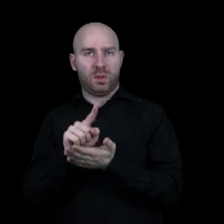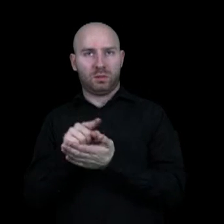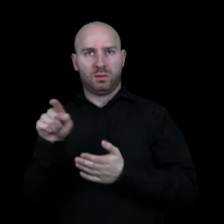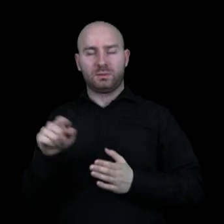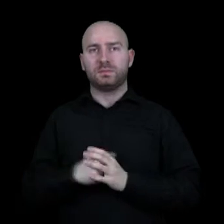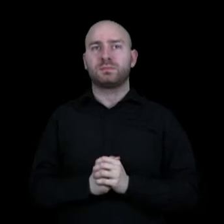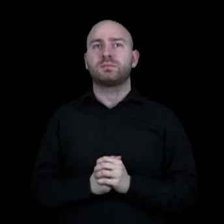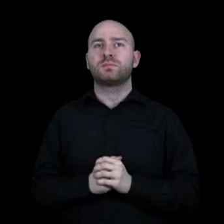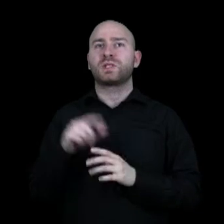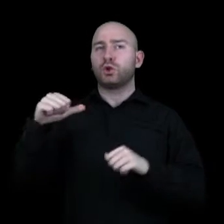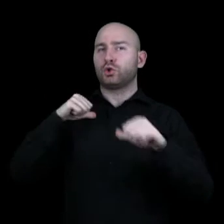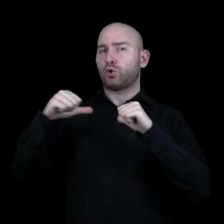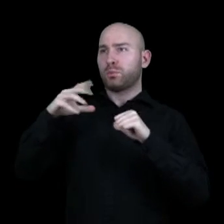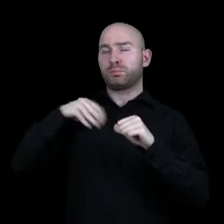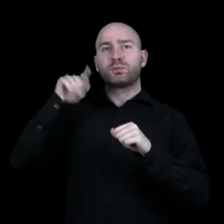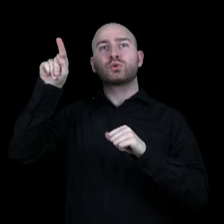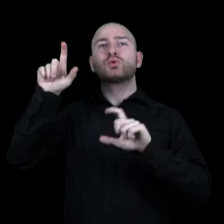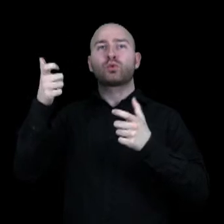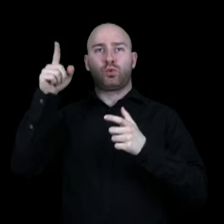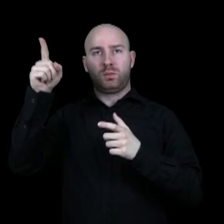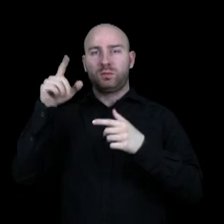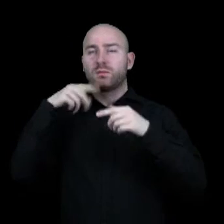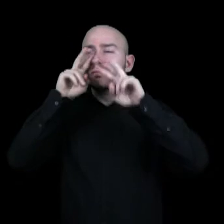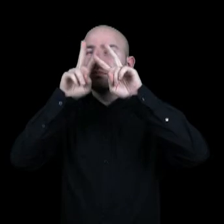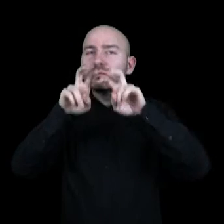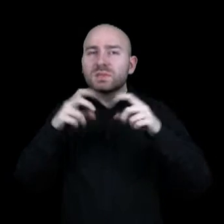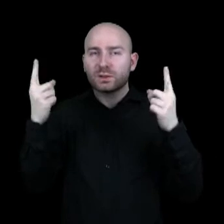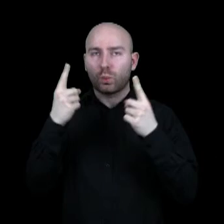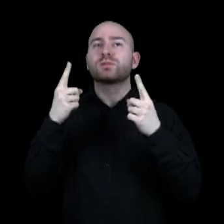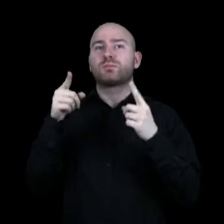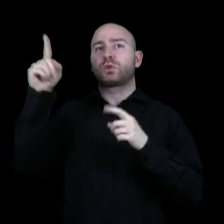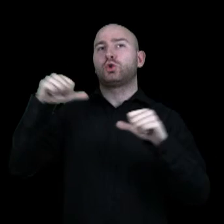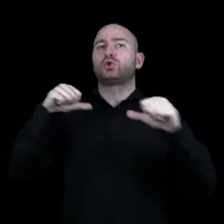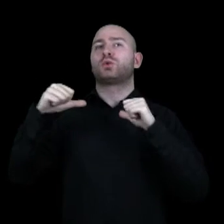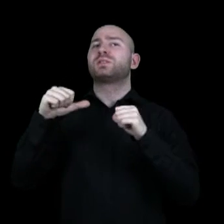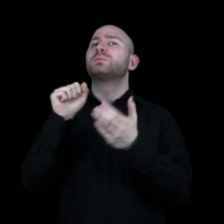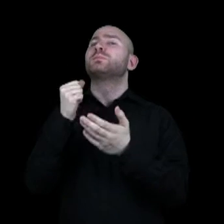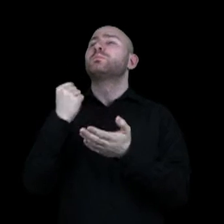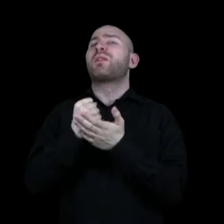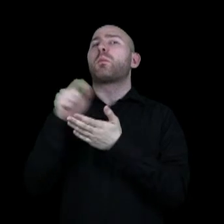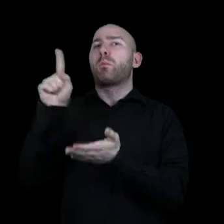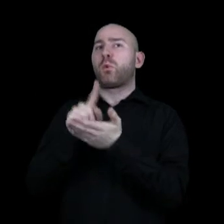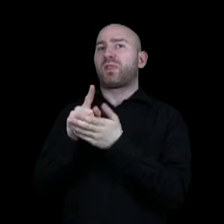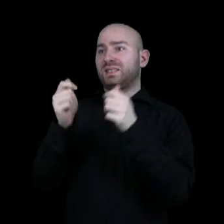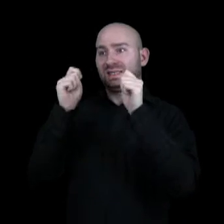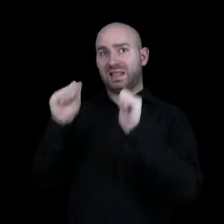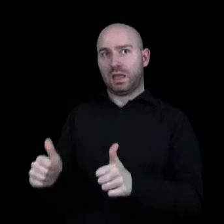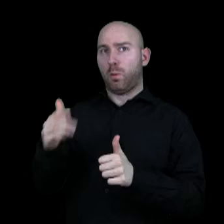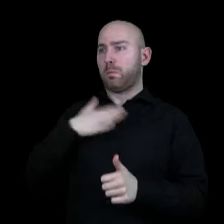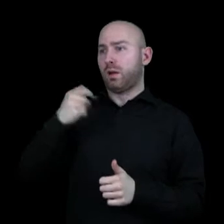Rozpatrywałem sytuację, w której rząd utrzymuje stałe podatki. Stałe podatki.